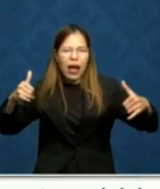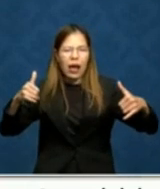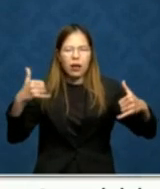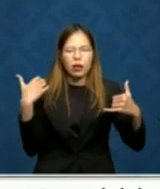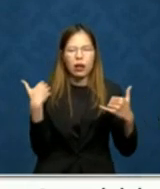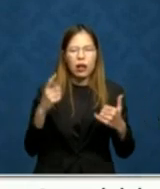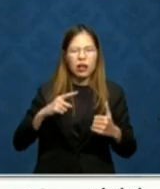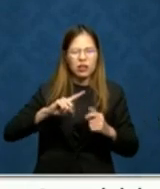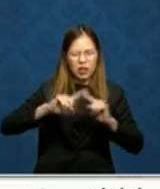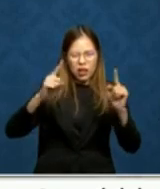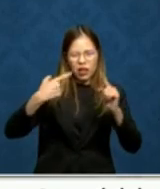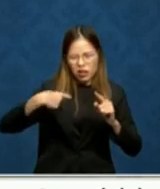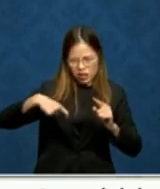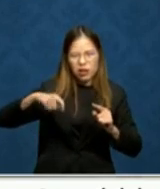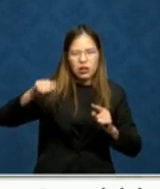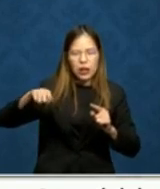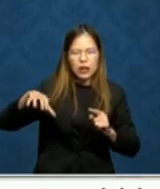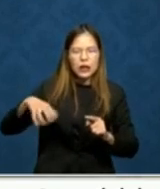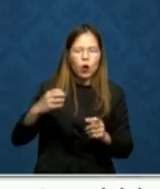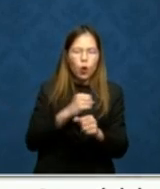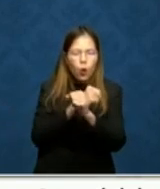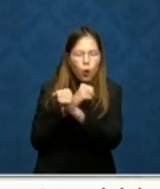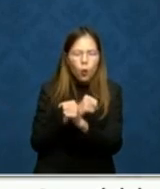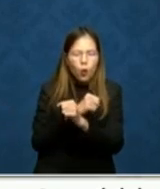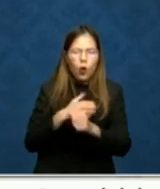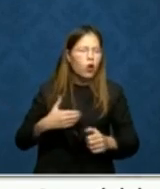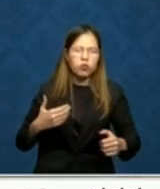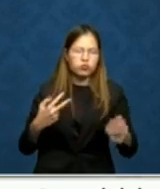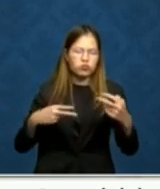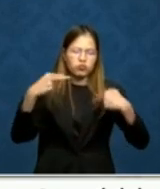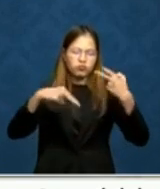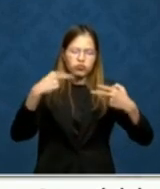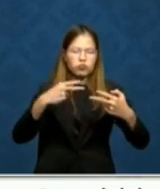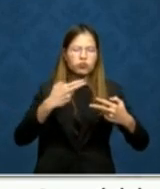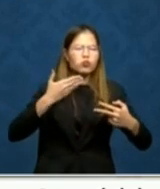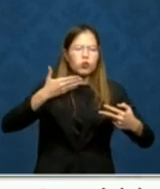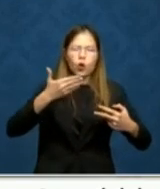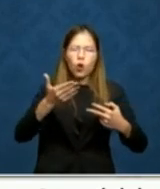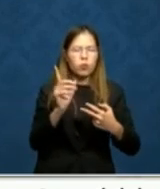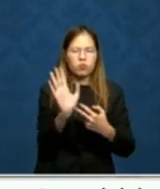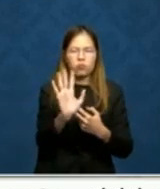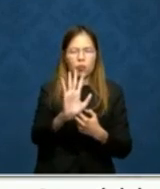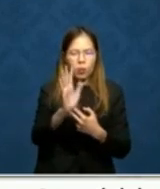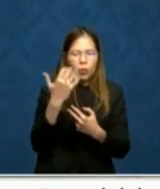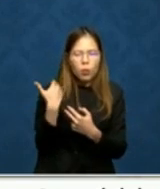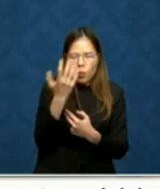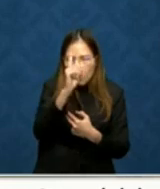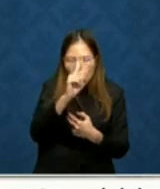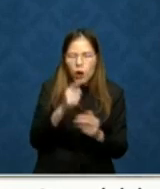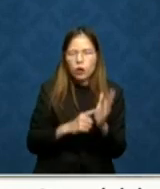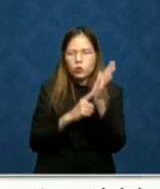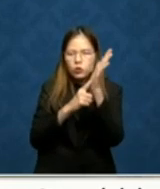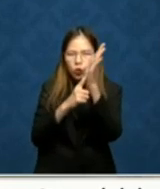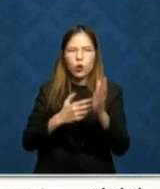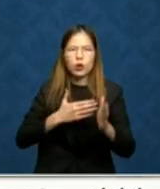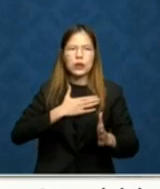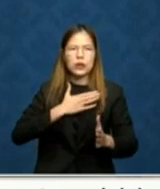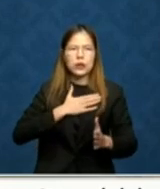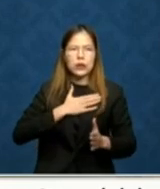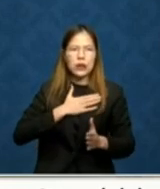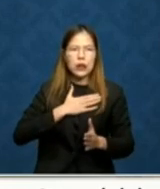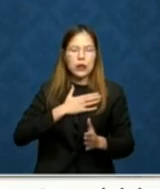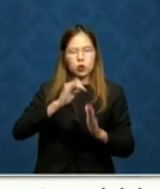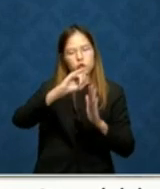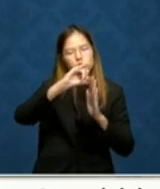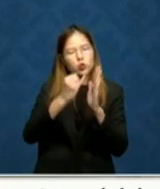แต่คำสั่งศาลนั้นจะสามารถคุ้มครองเหยื่อได้ตลอดหรือไม่เพราะในข้อเท็จจริงเช่นยกตัวอย่างดิฉันเป็นคนที่อยู่ต่าง